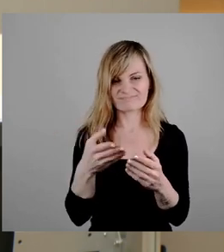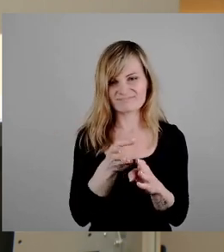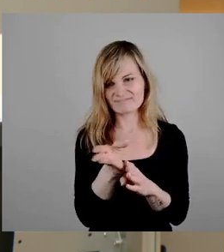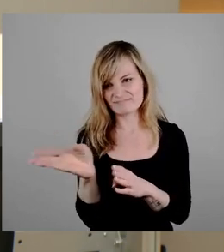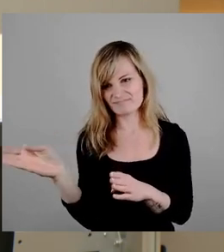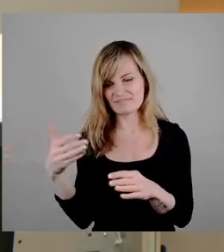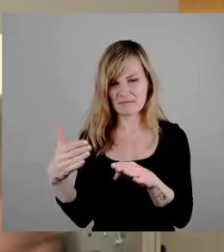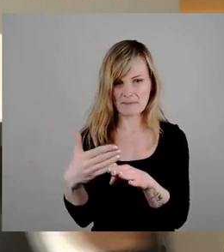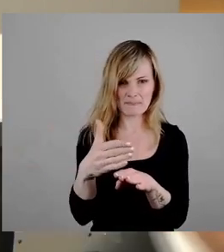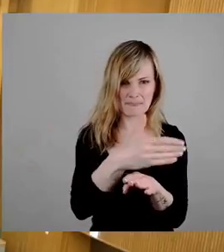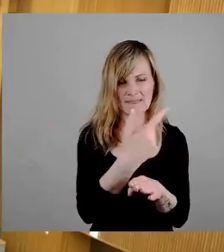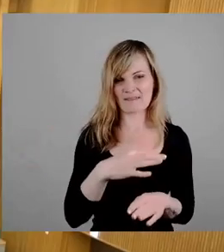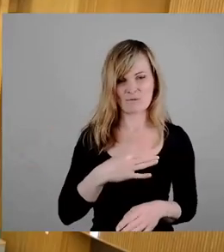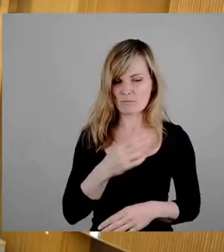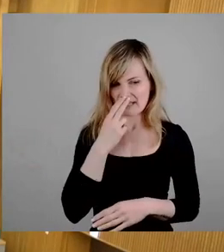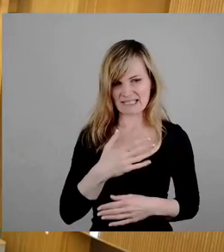Vielen Dank.